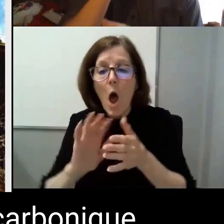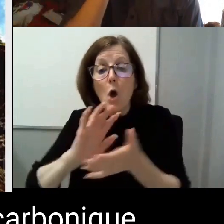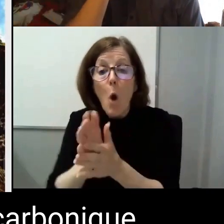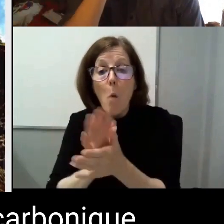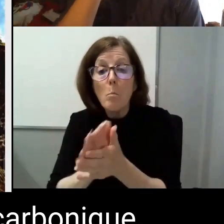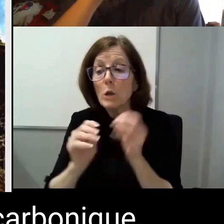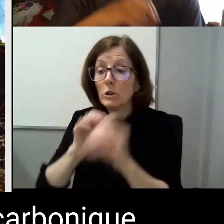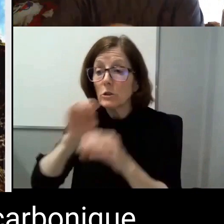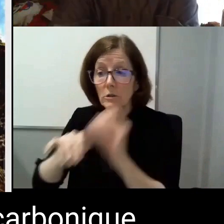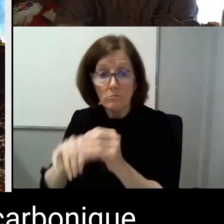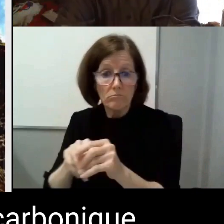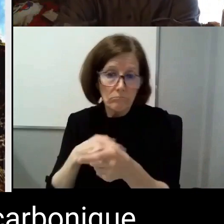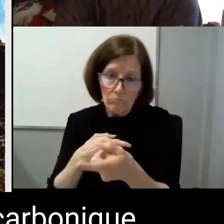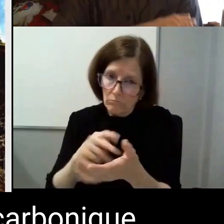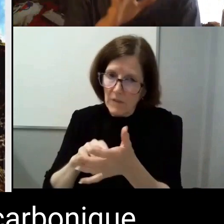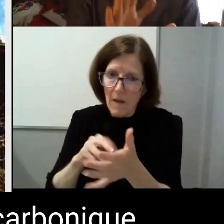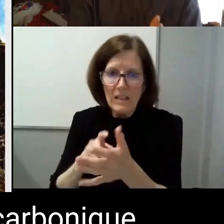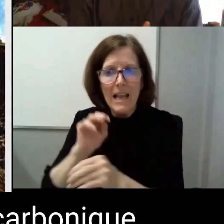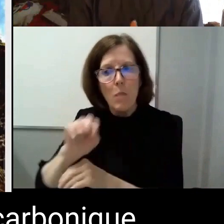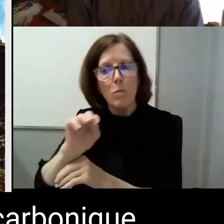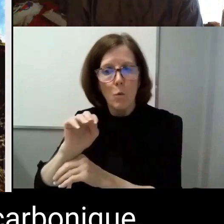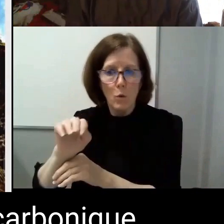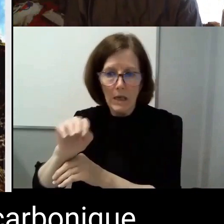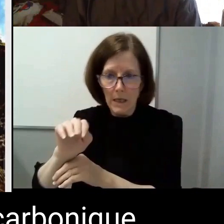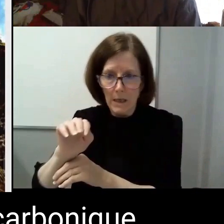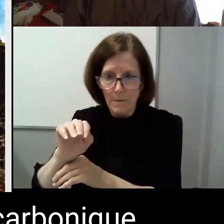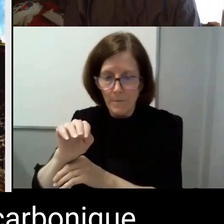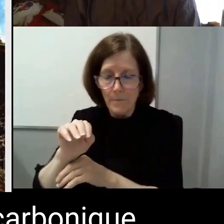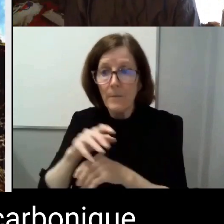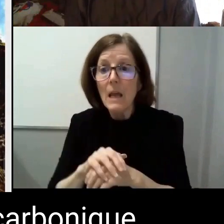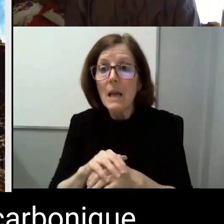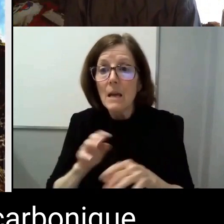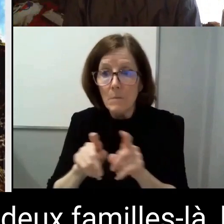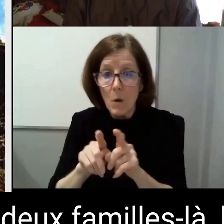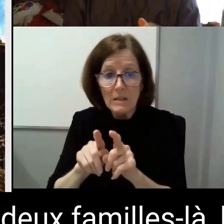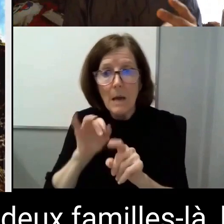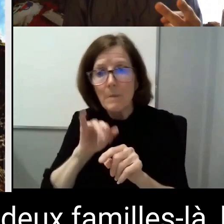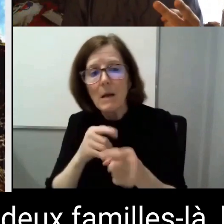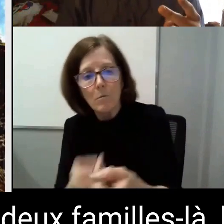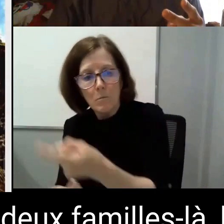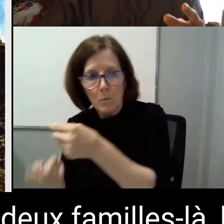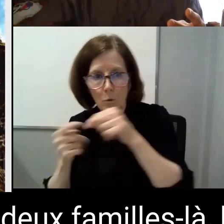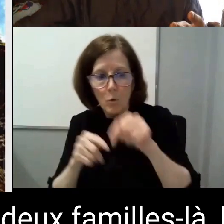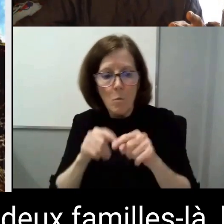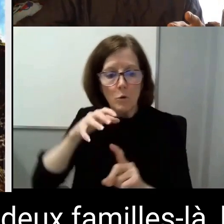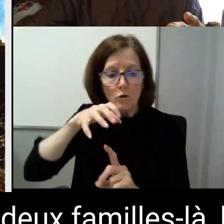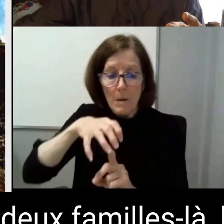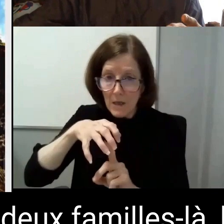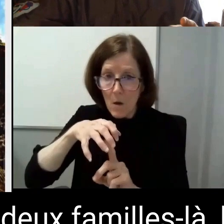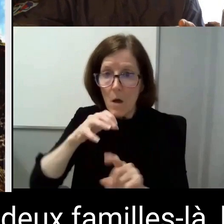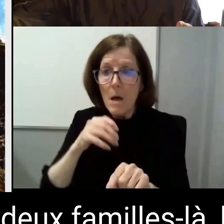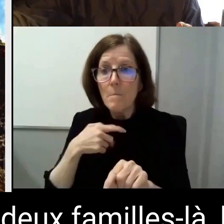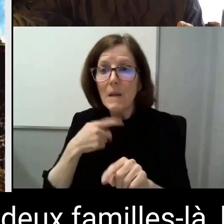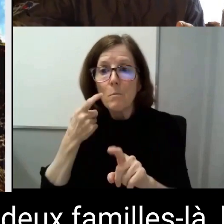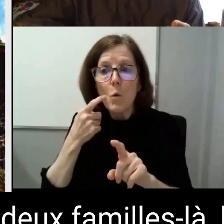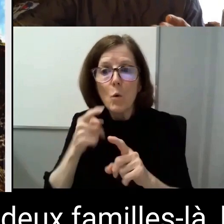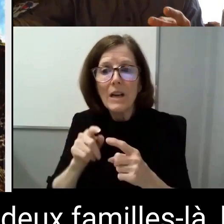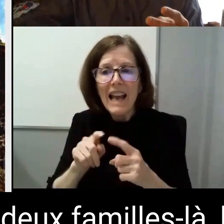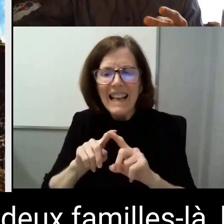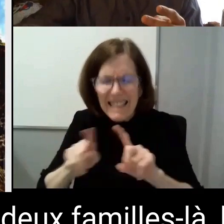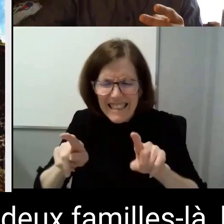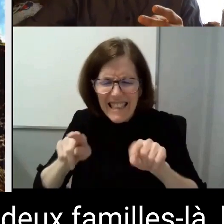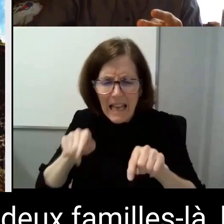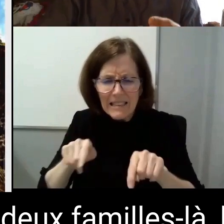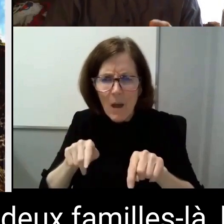brun, une matière carbonée, puis la donner en nourriture aux champignons. Puis, la distinction principale entre ces